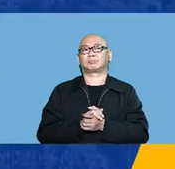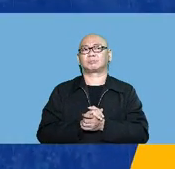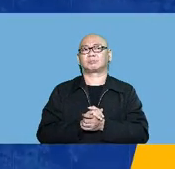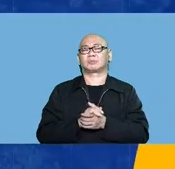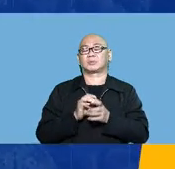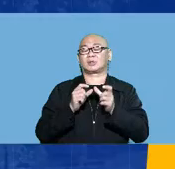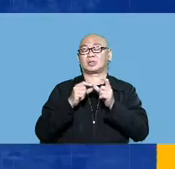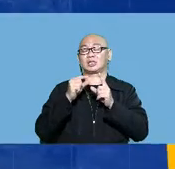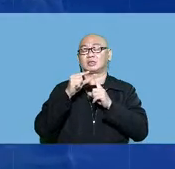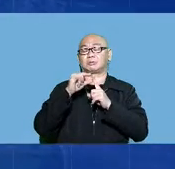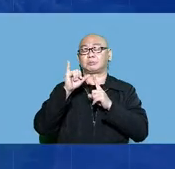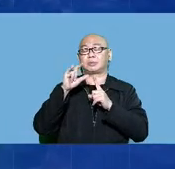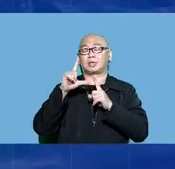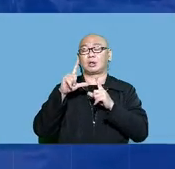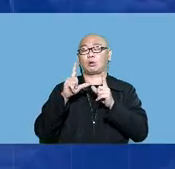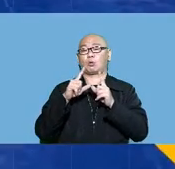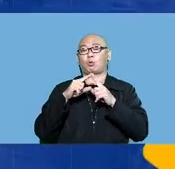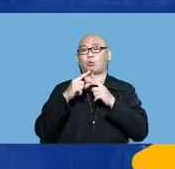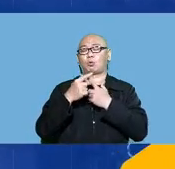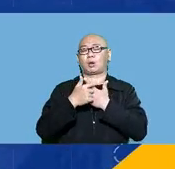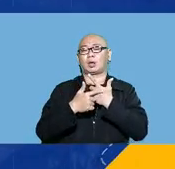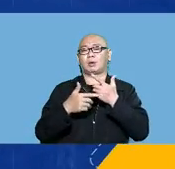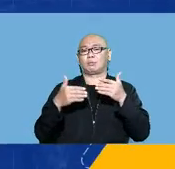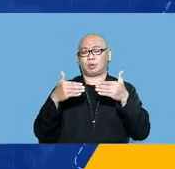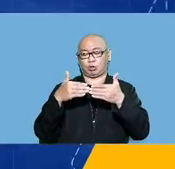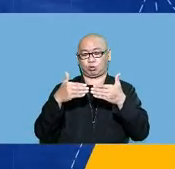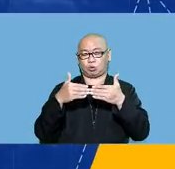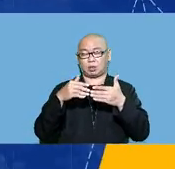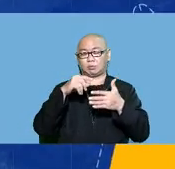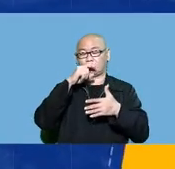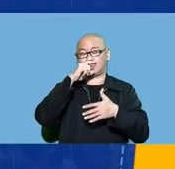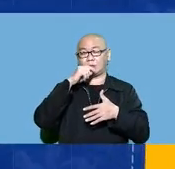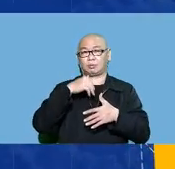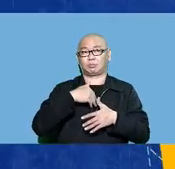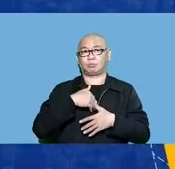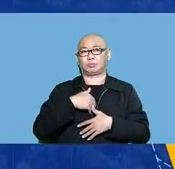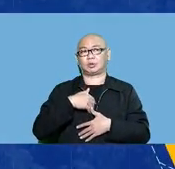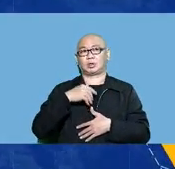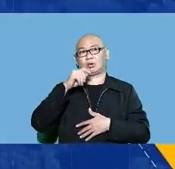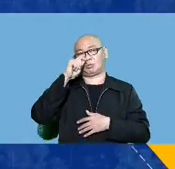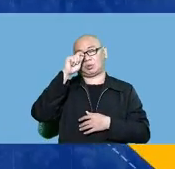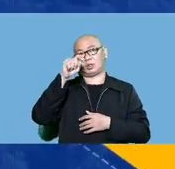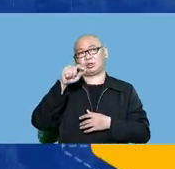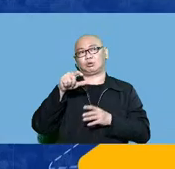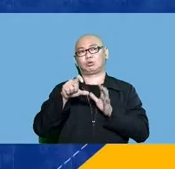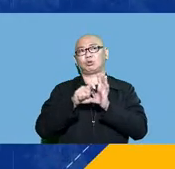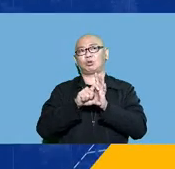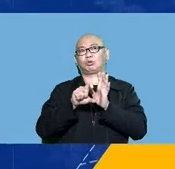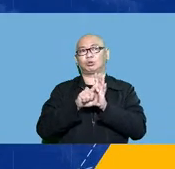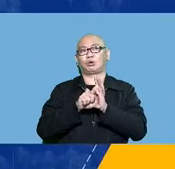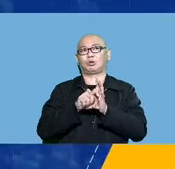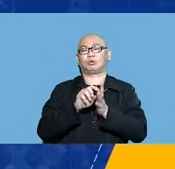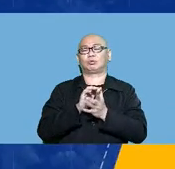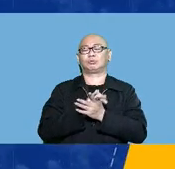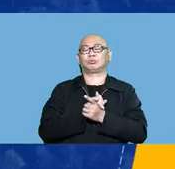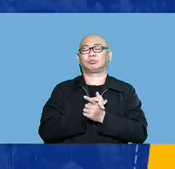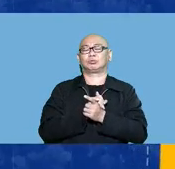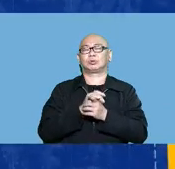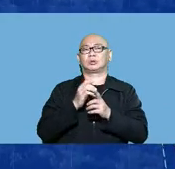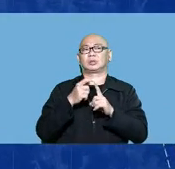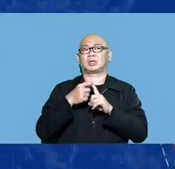spillway bendungan. Bapak Ibu yang saya hormati, itu adalah contoh-contoh